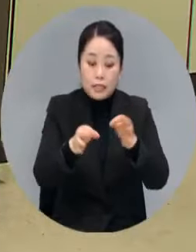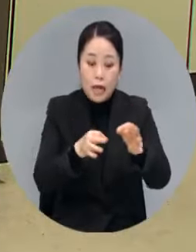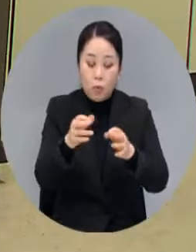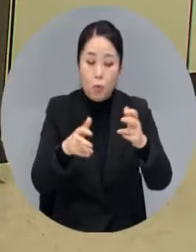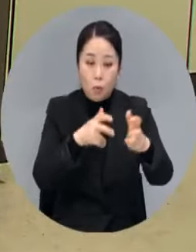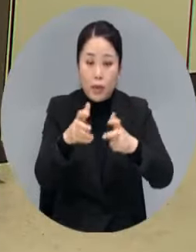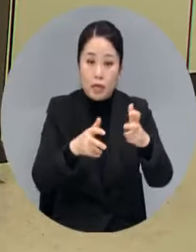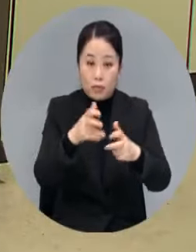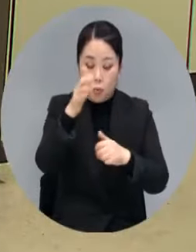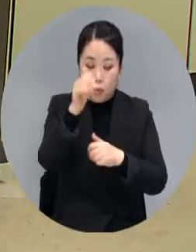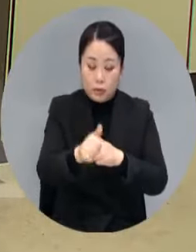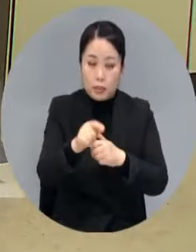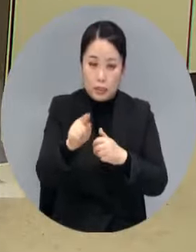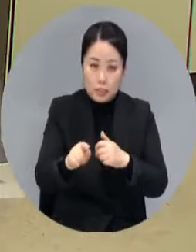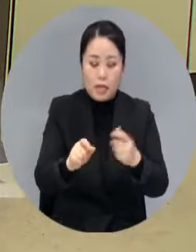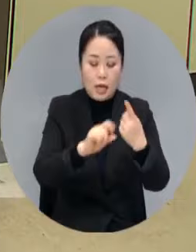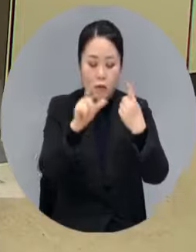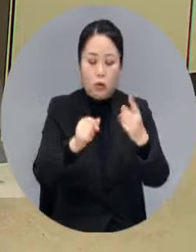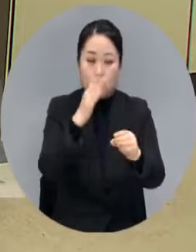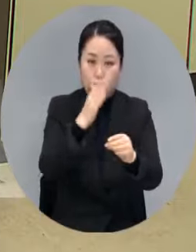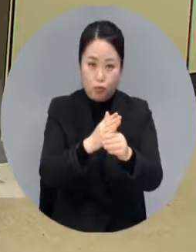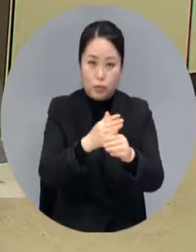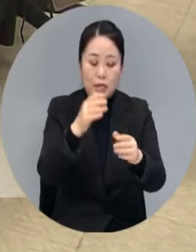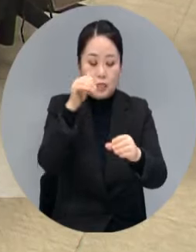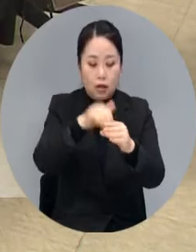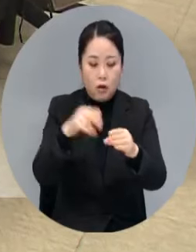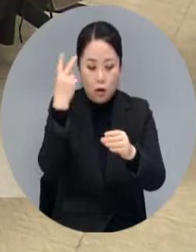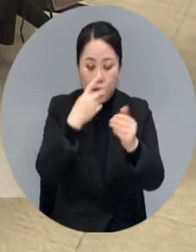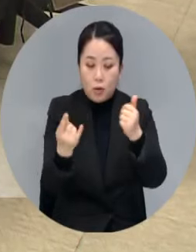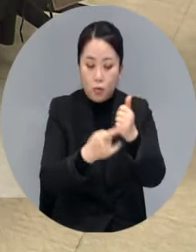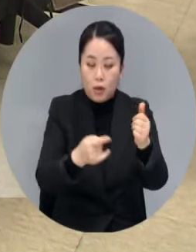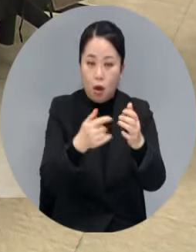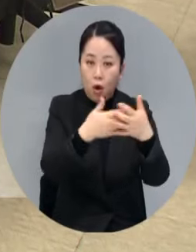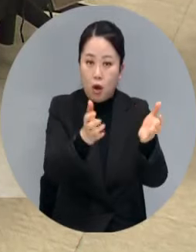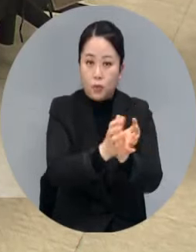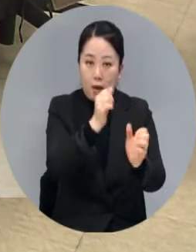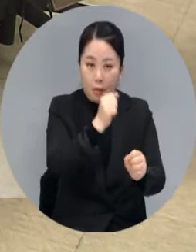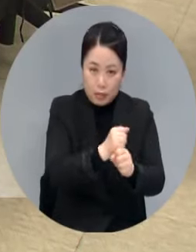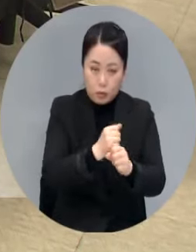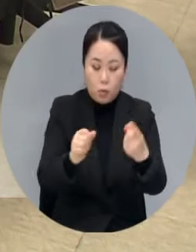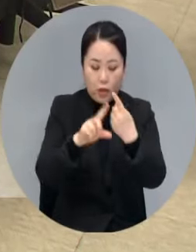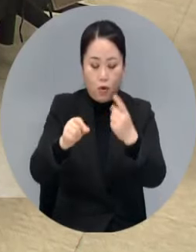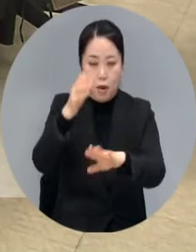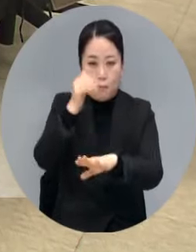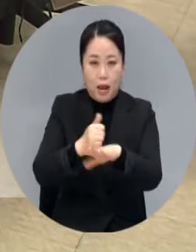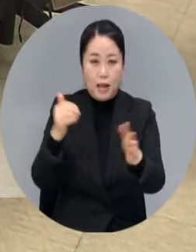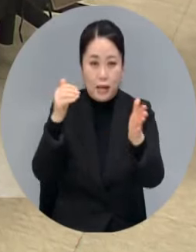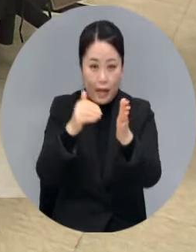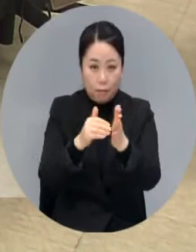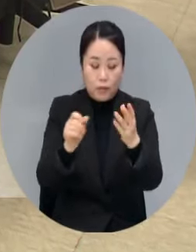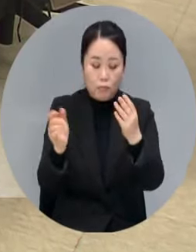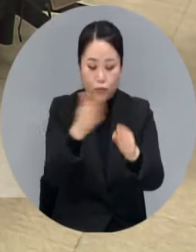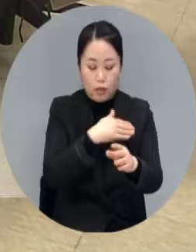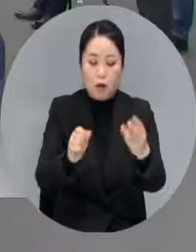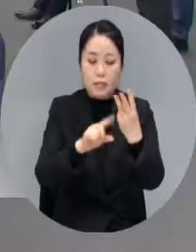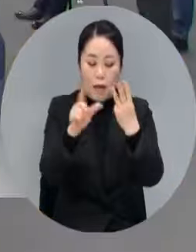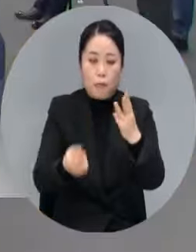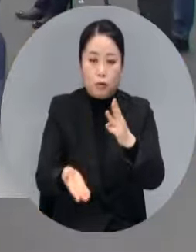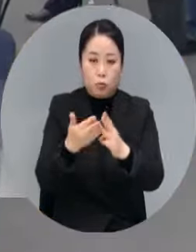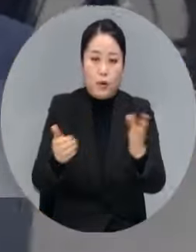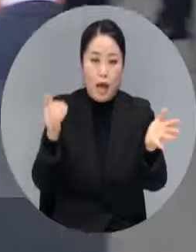중순 선거관리위원회를 구성하고 다음 달 말부터 3월 초까지 제25대 상임의원 후보 등록을 받을